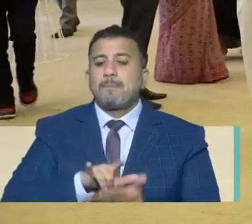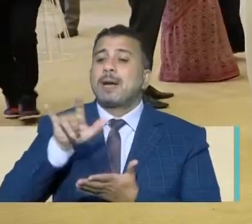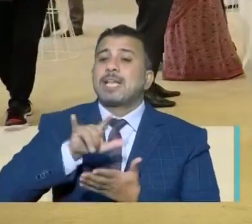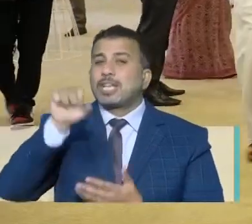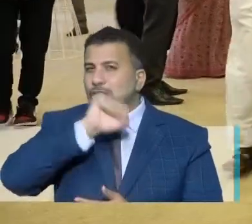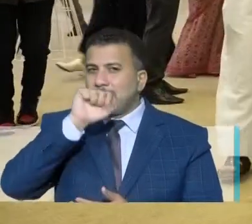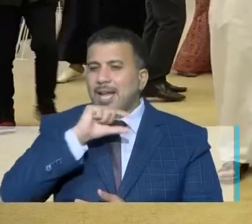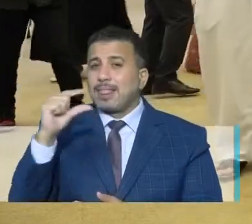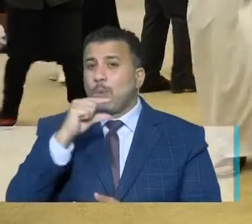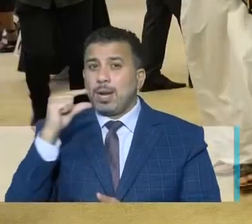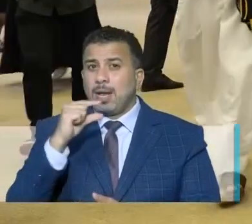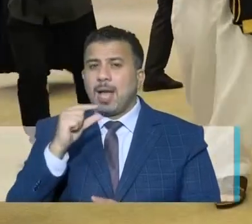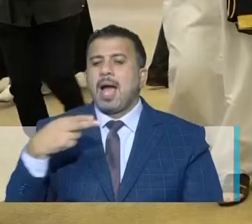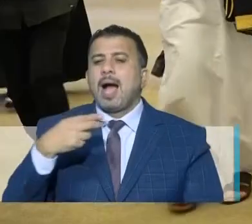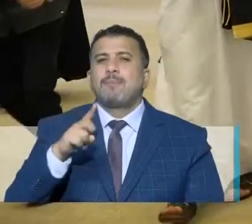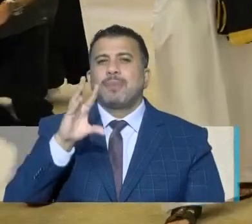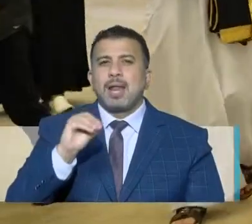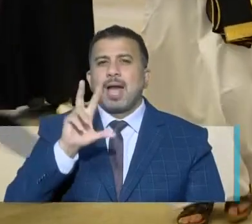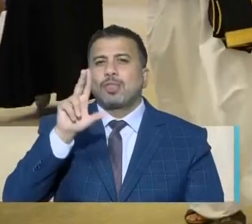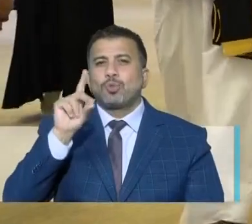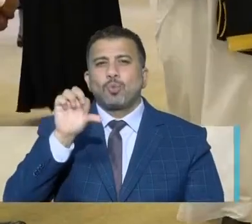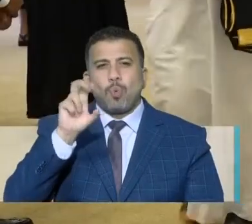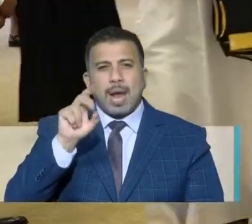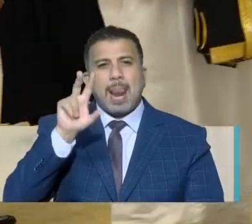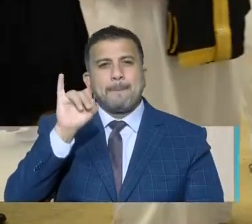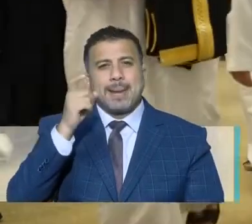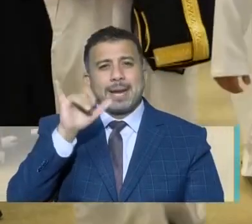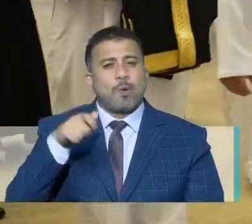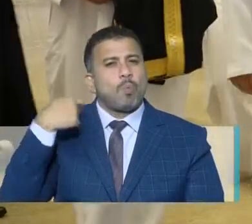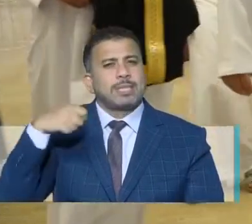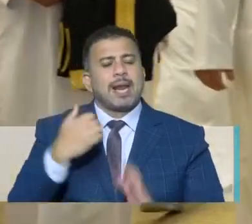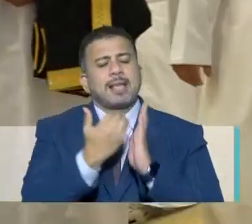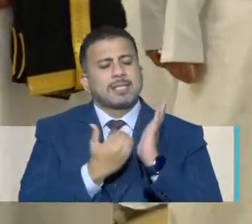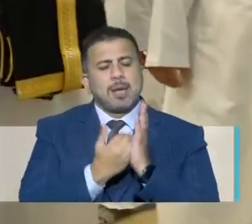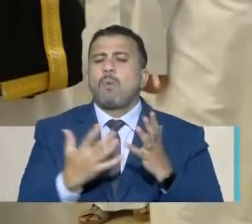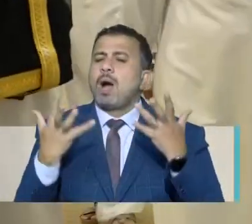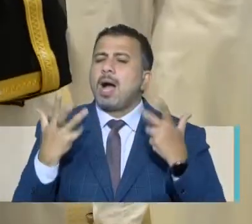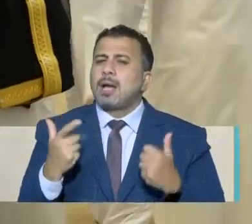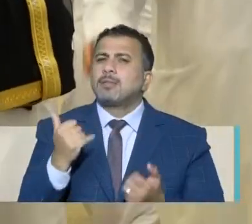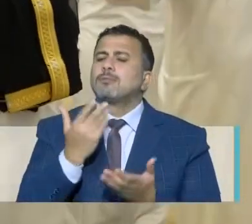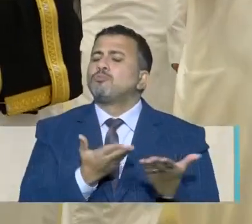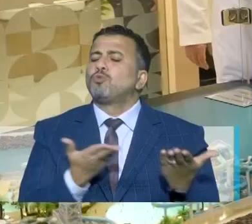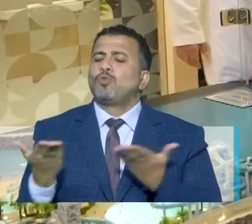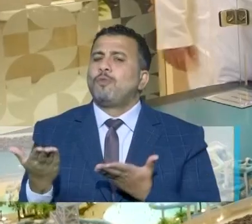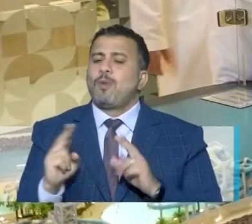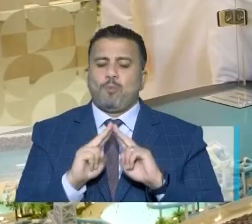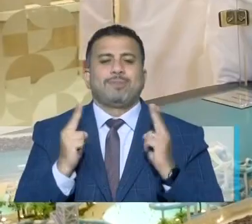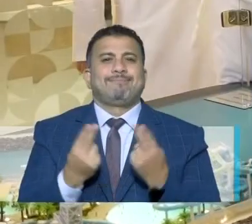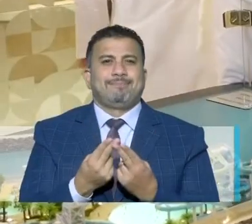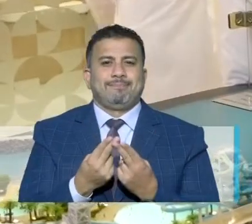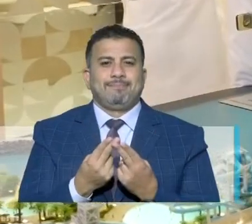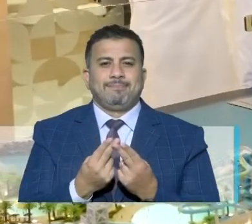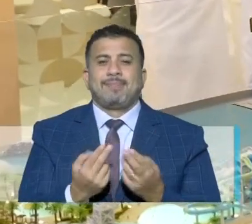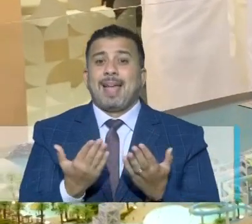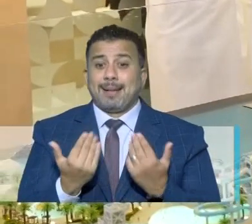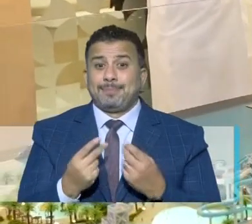شارقه الدولي ومعالي عبد الله بن طوج المري وزير الاقتصاد وعدد من المسؤولين وضيوف المنتدى قبيل